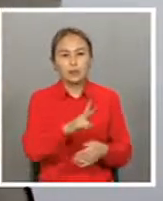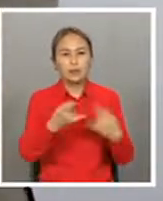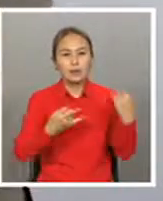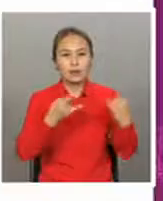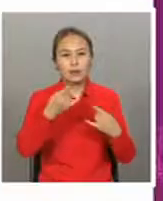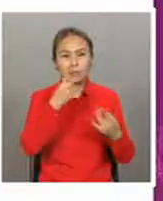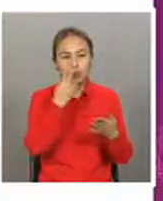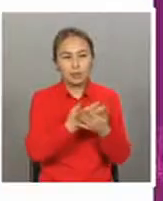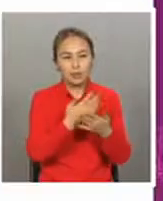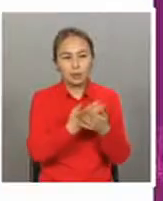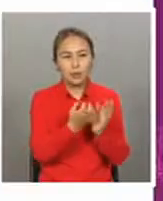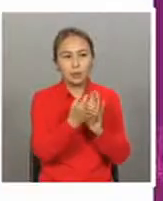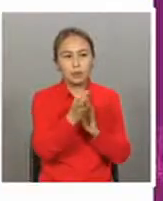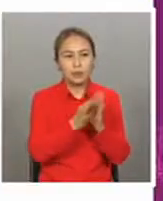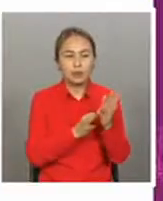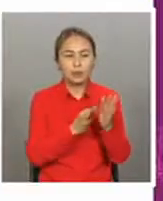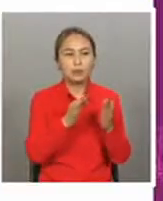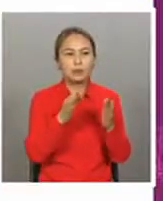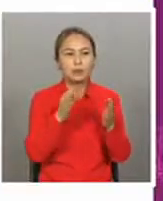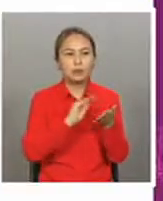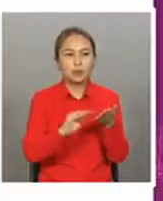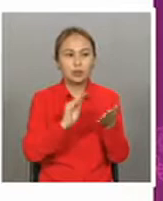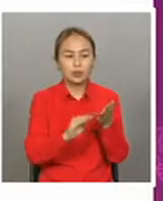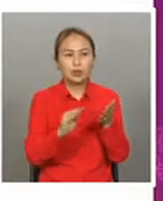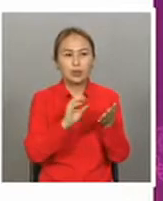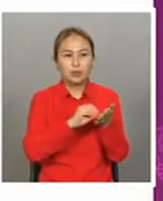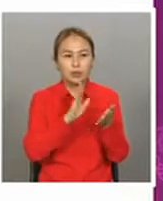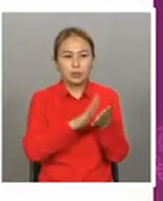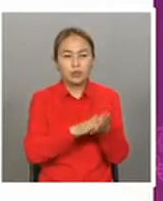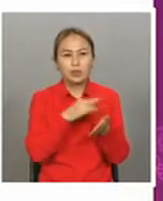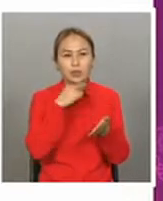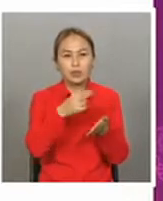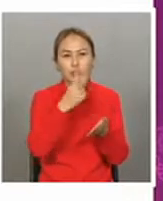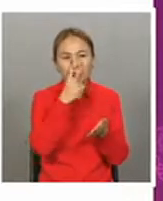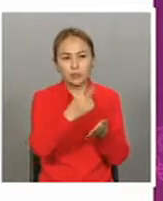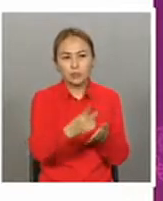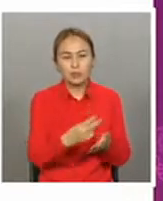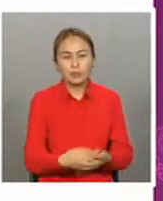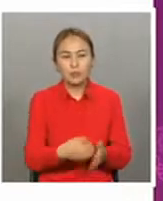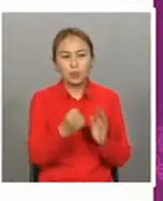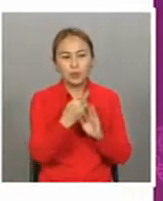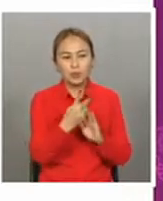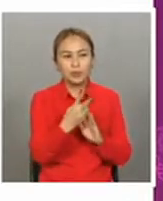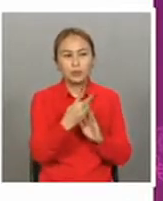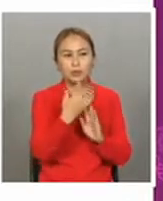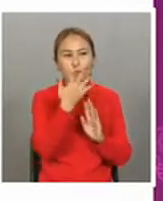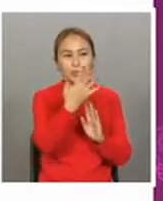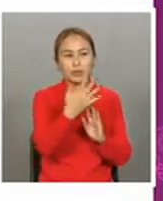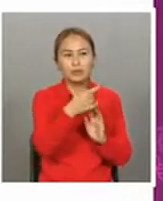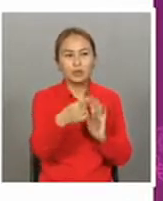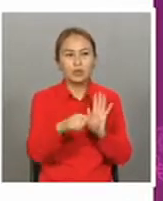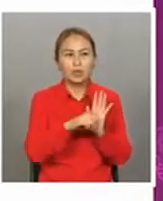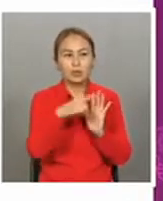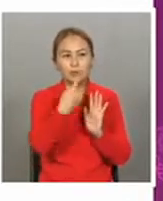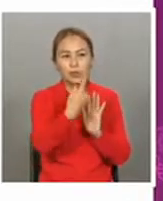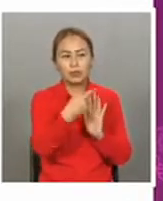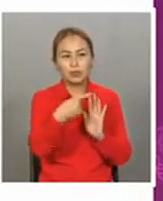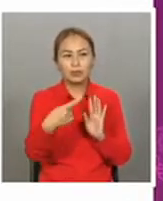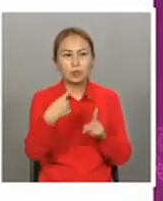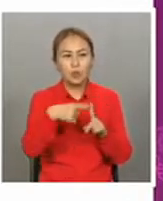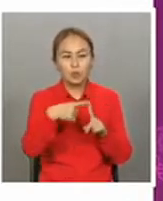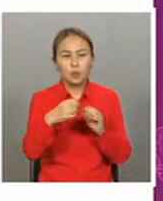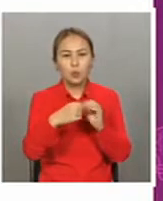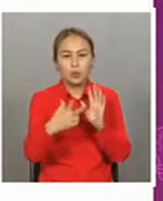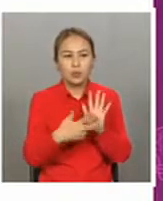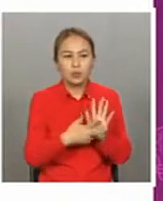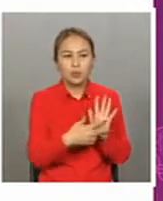берілген, бірден бөлшектеріміздің бөліміне назар аударайық. 12, 6 және 18. Біз айттық